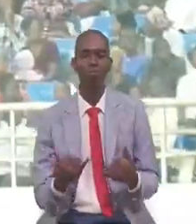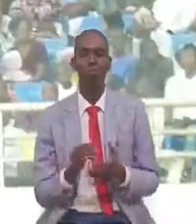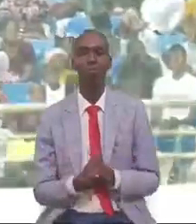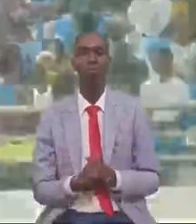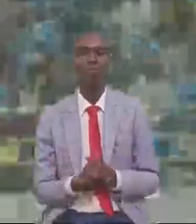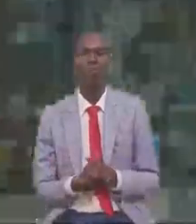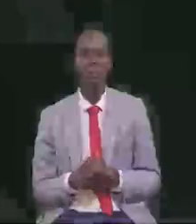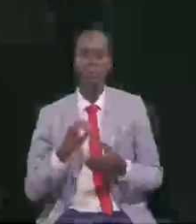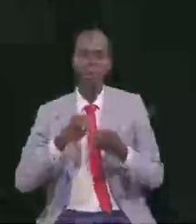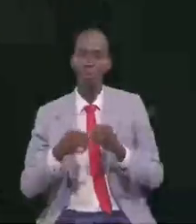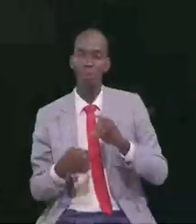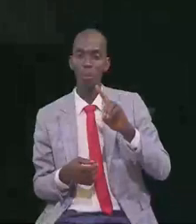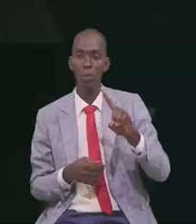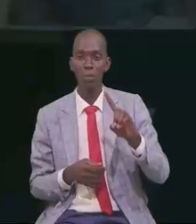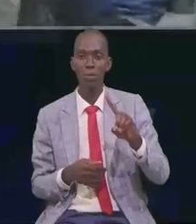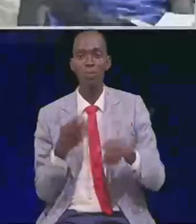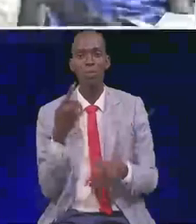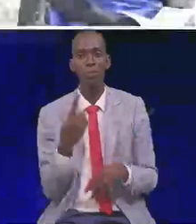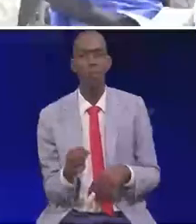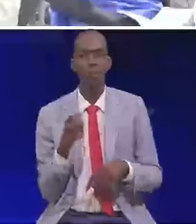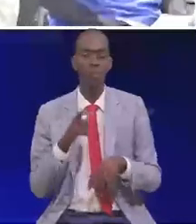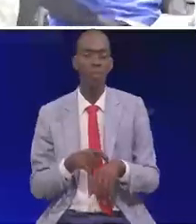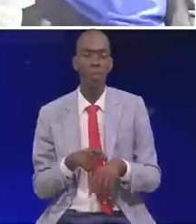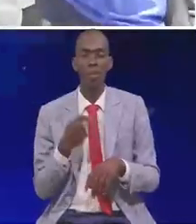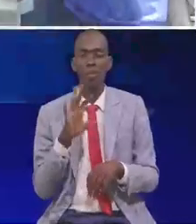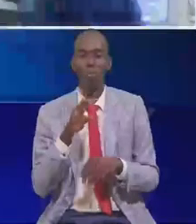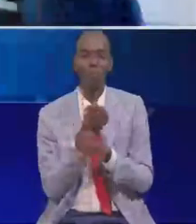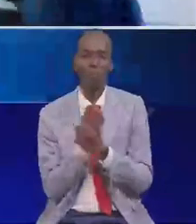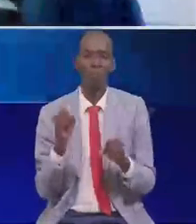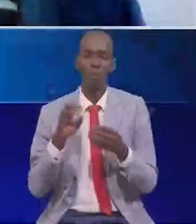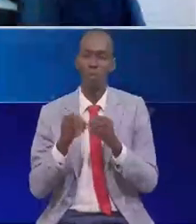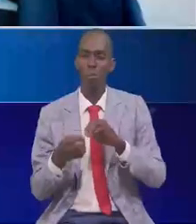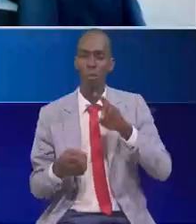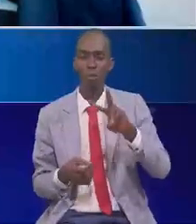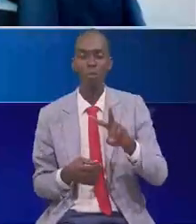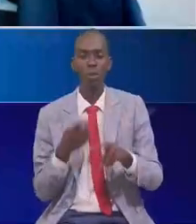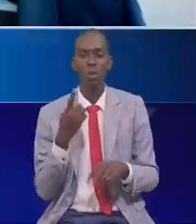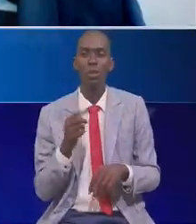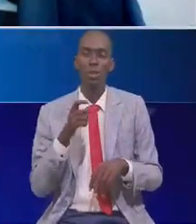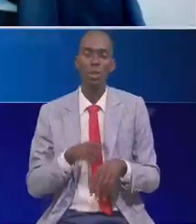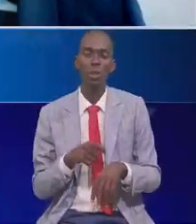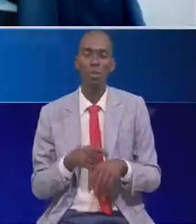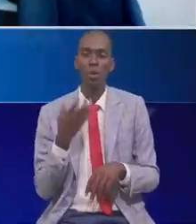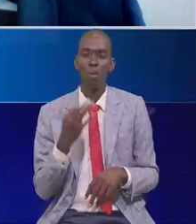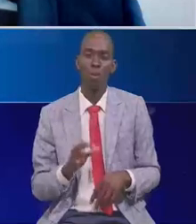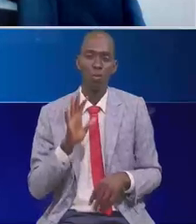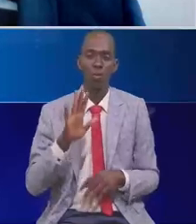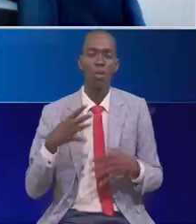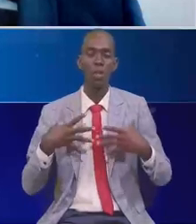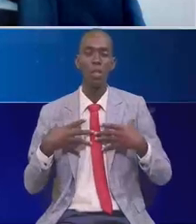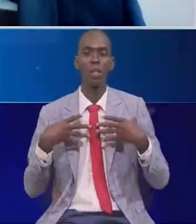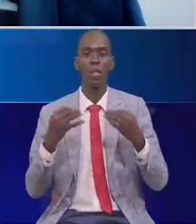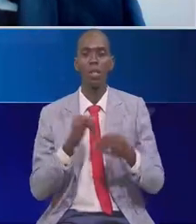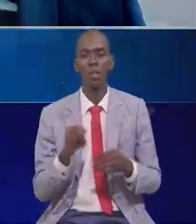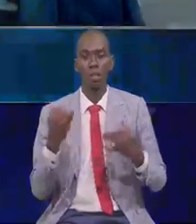Premièrement, le moment de ton salut. Deuxièmement, le moment de ta guérison. Commençons avec le